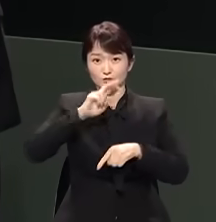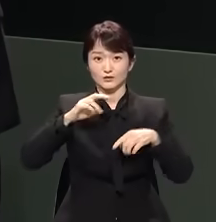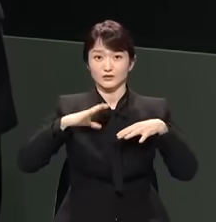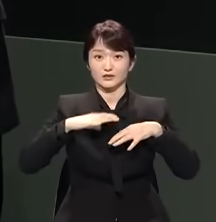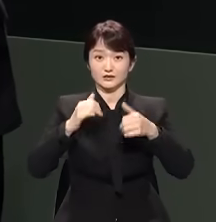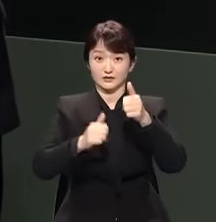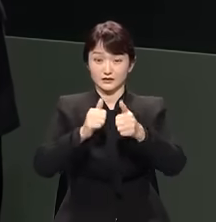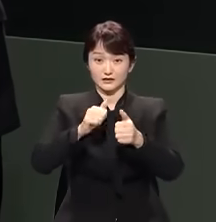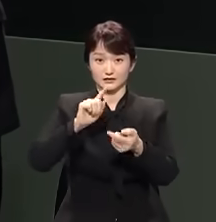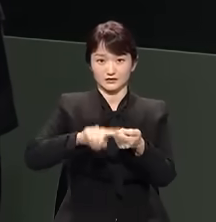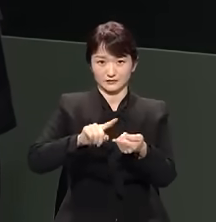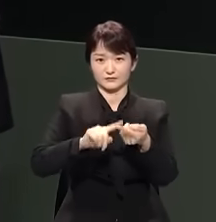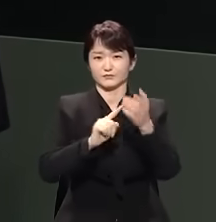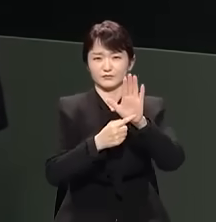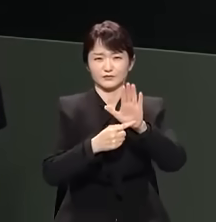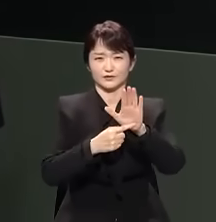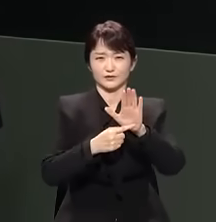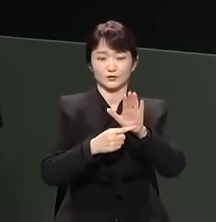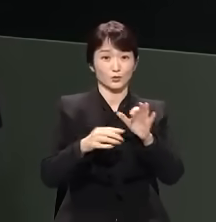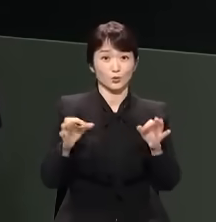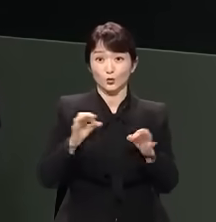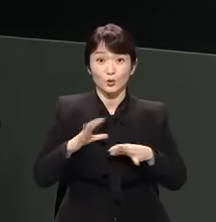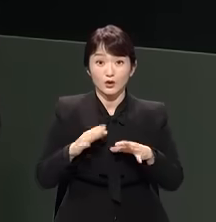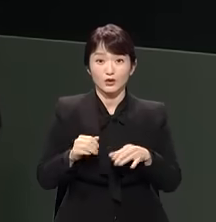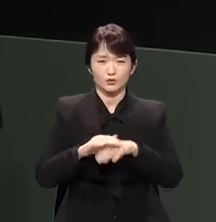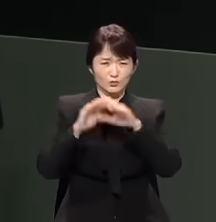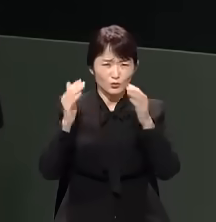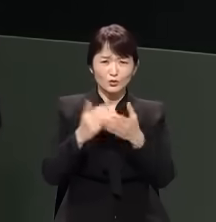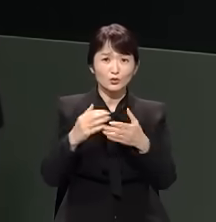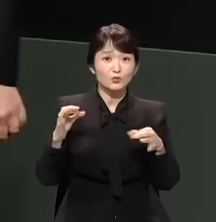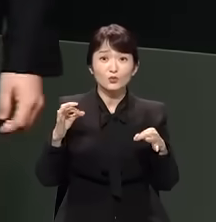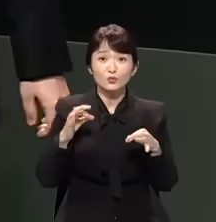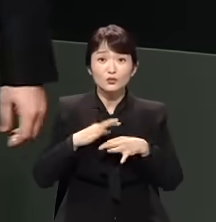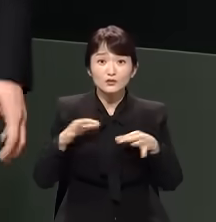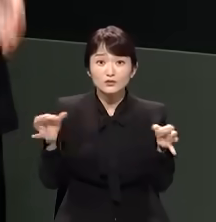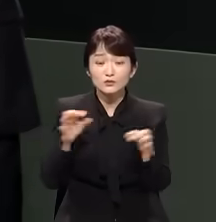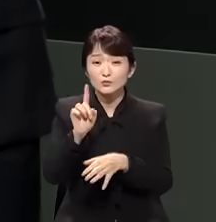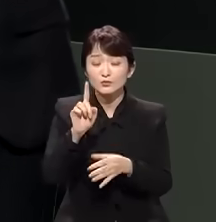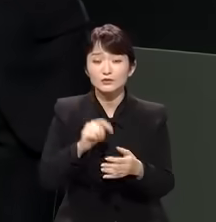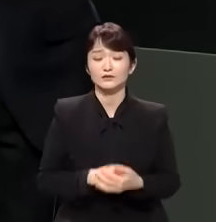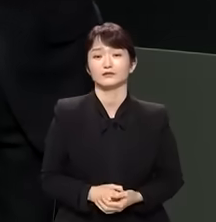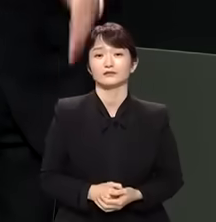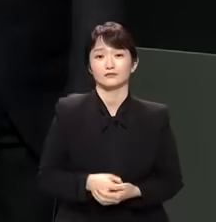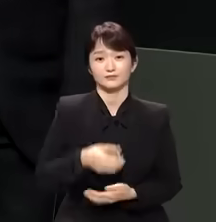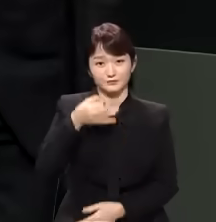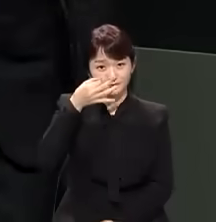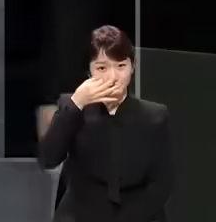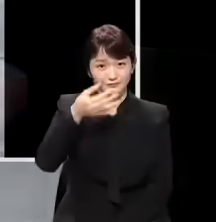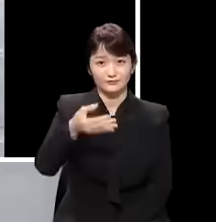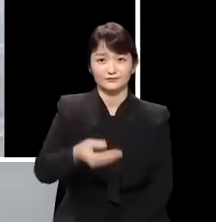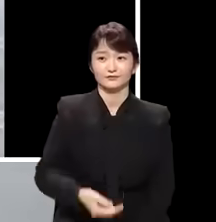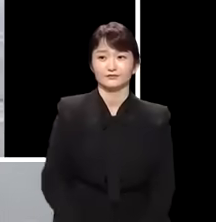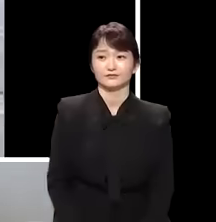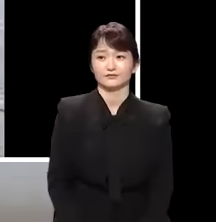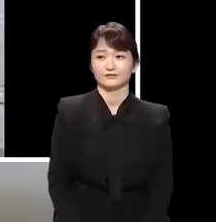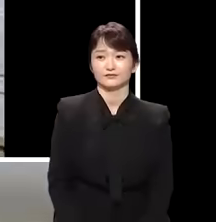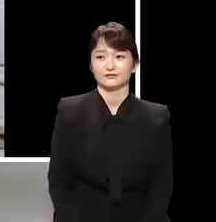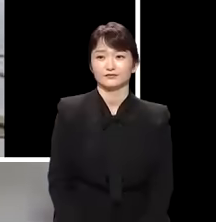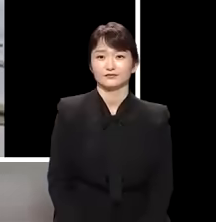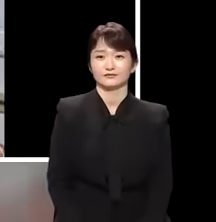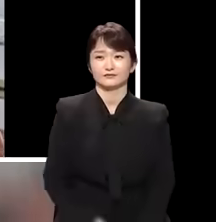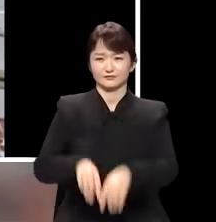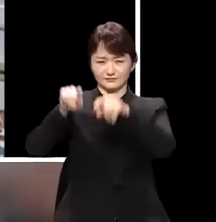어 화제가 되고 있는데요 자 모두를 깜짝 놀라게 한 순간이 있었습니다 바로이 부분요